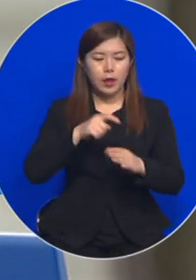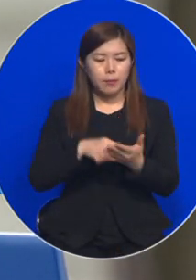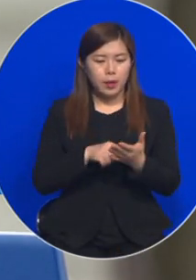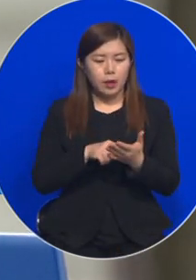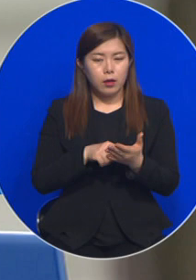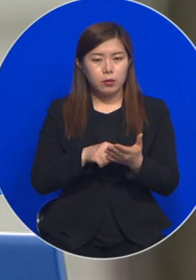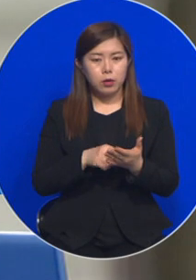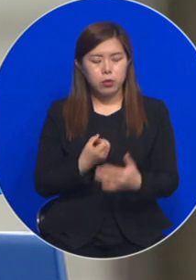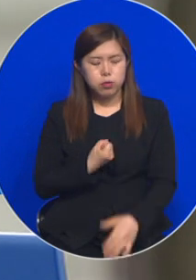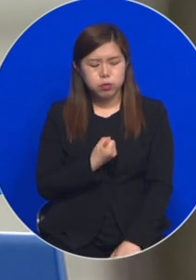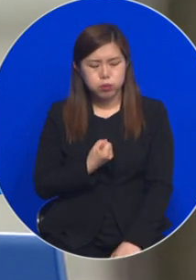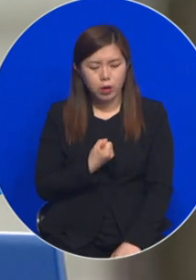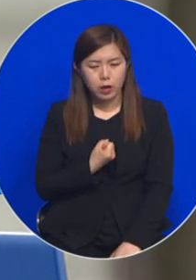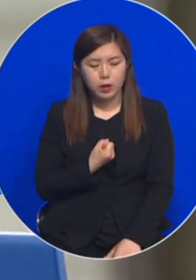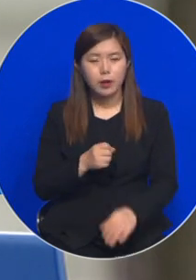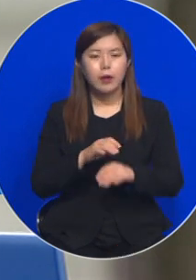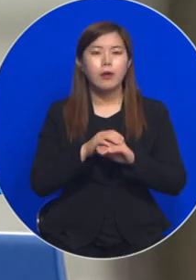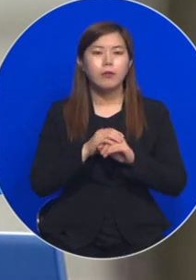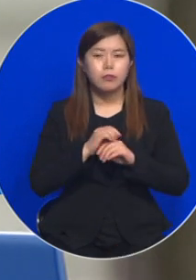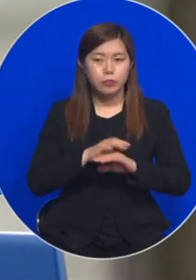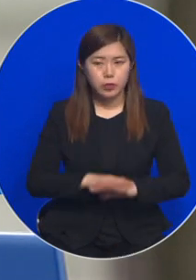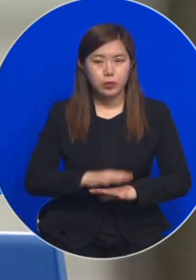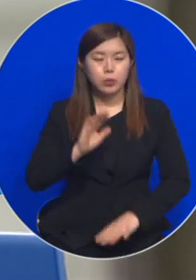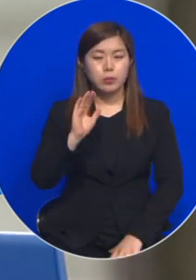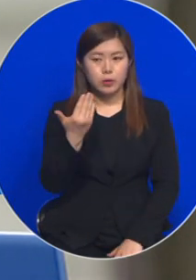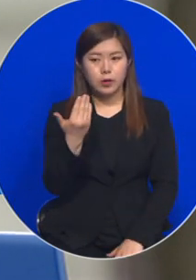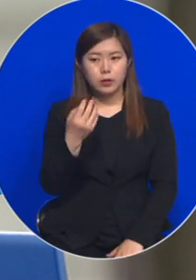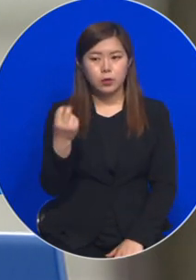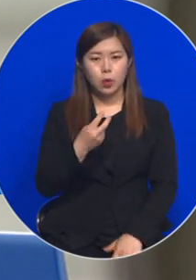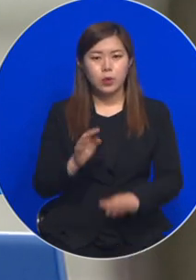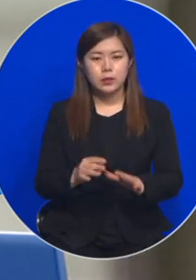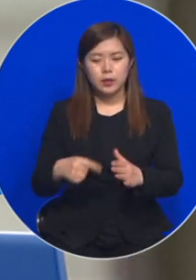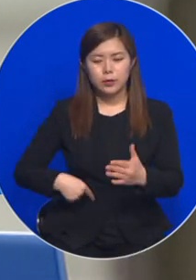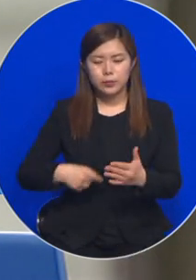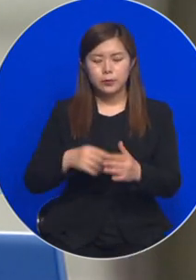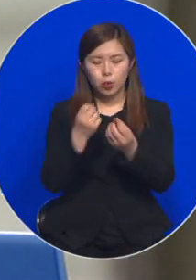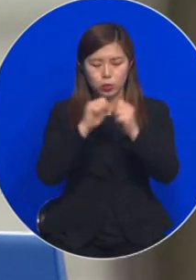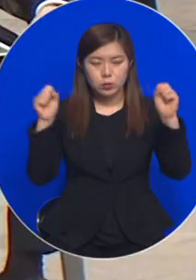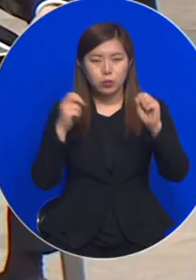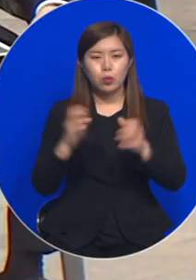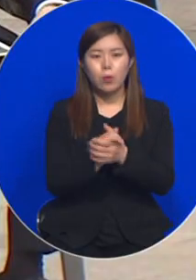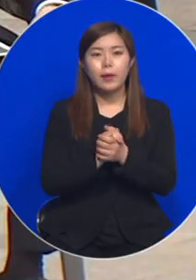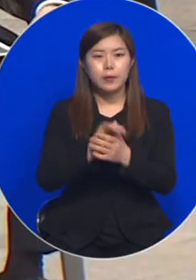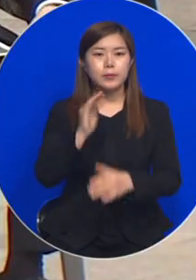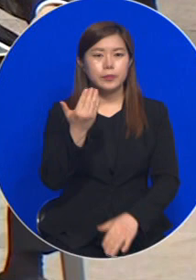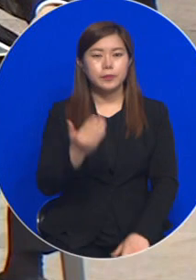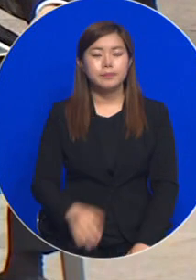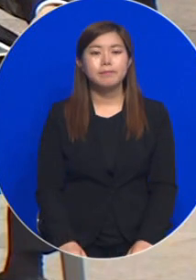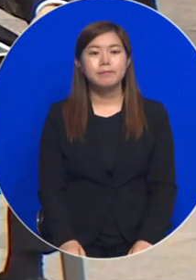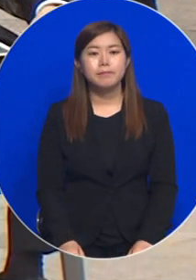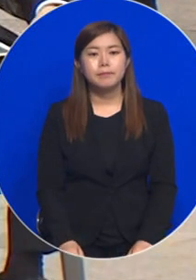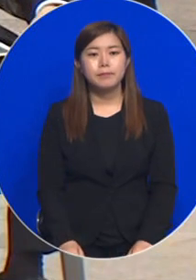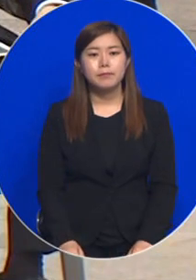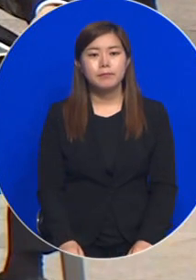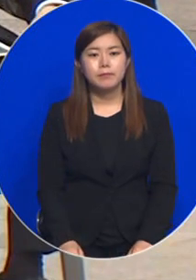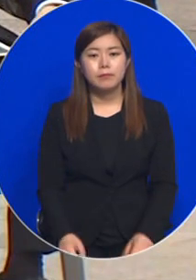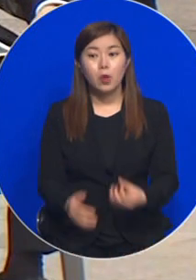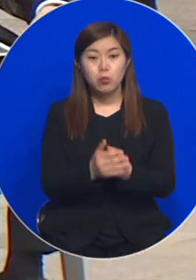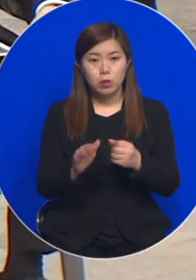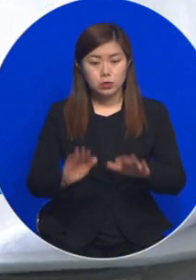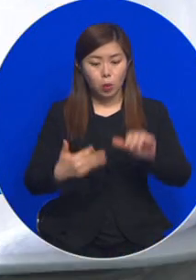더 용서와 화해의 길로 가까이 갈 수 있을 것입니다. 문 대통령은 이를 위해